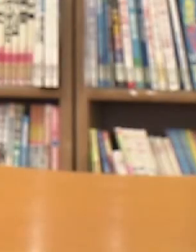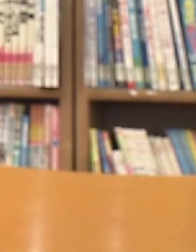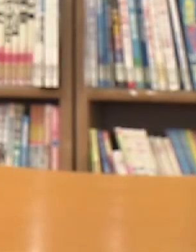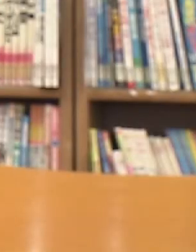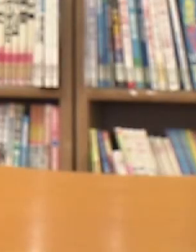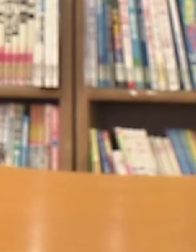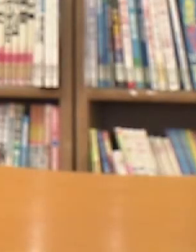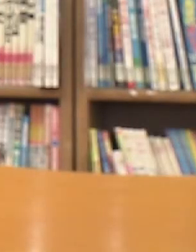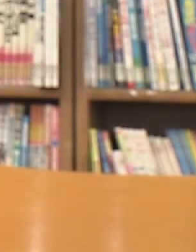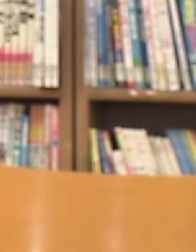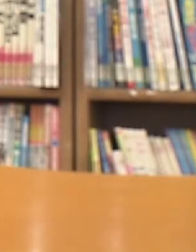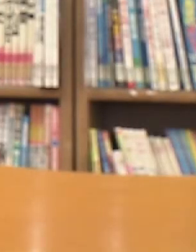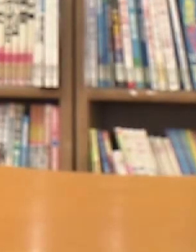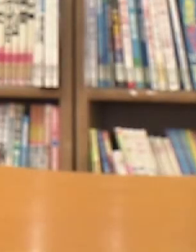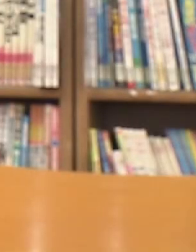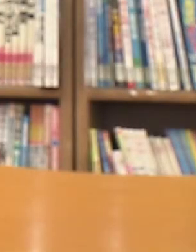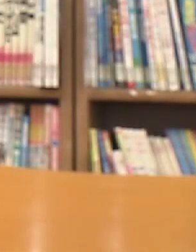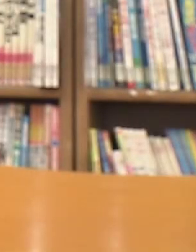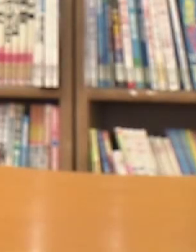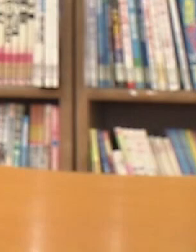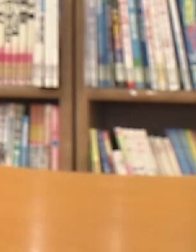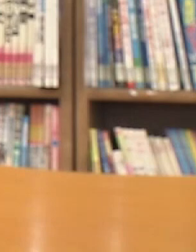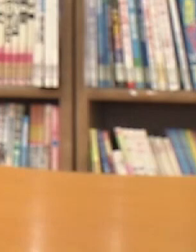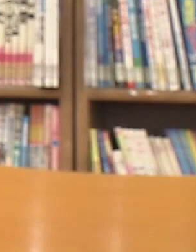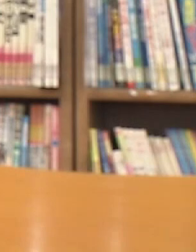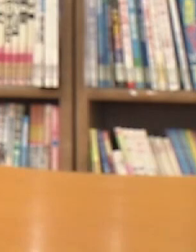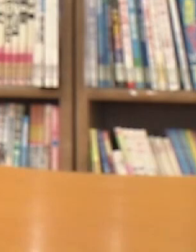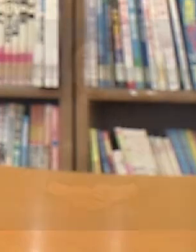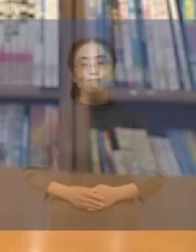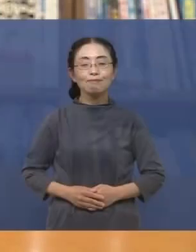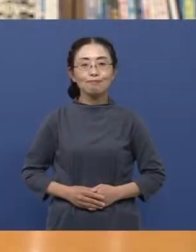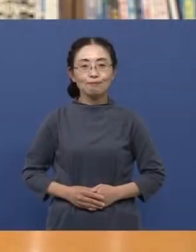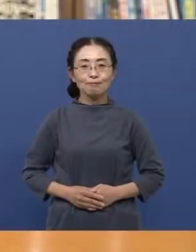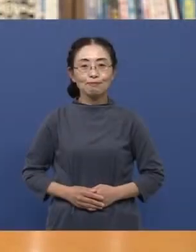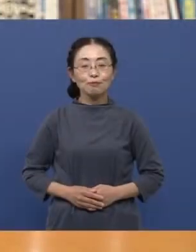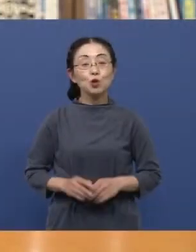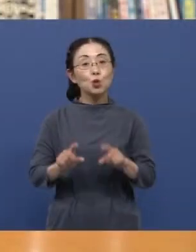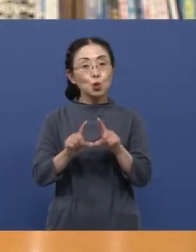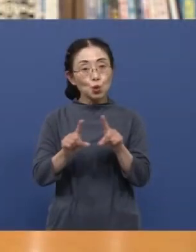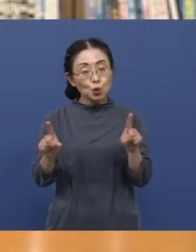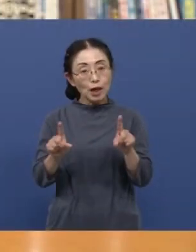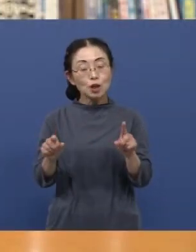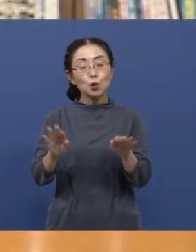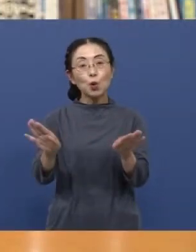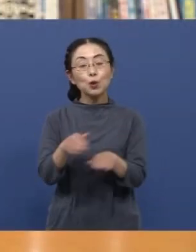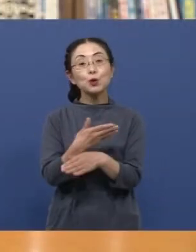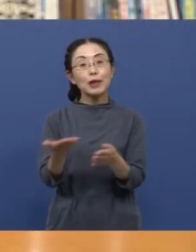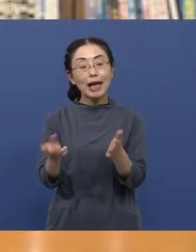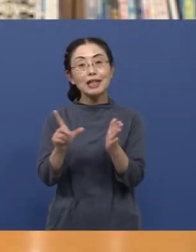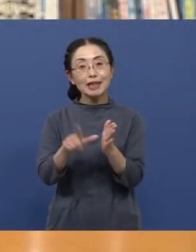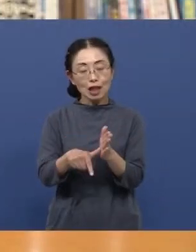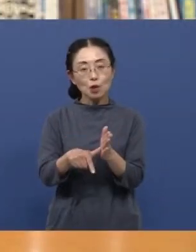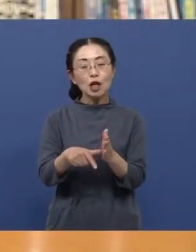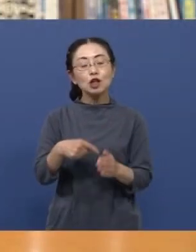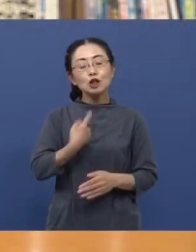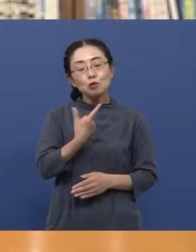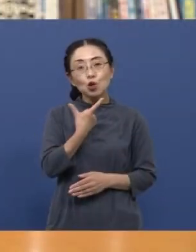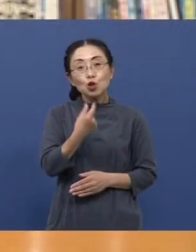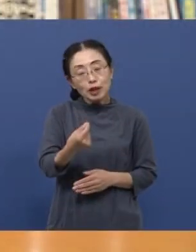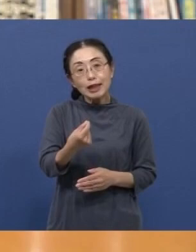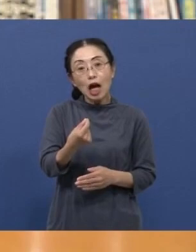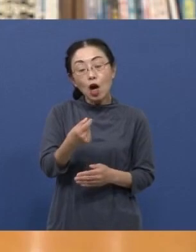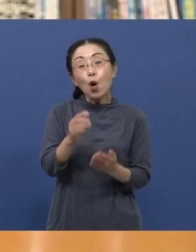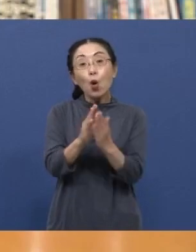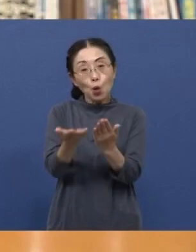図書館を利用することで、子どもたちはどんな反応をしますか？ 普段の休み時間では、自分の好きな本の場所